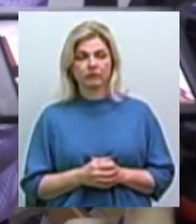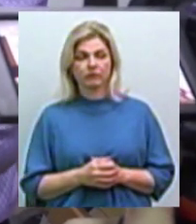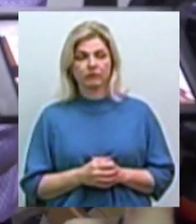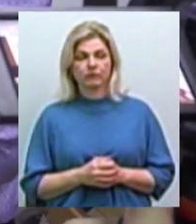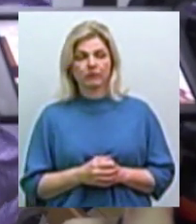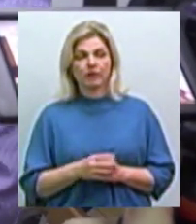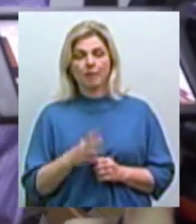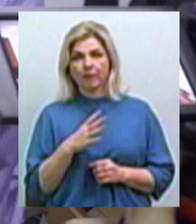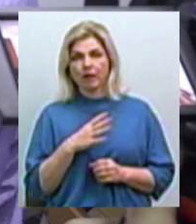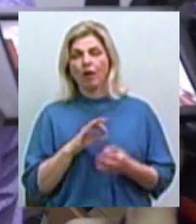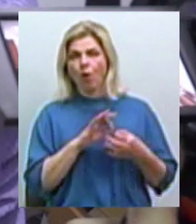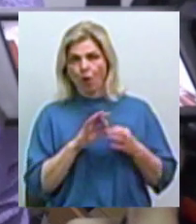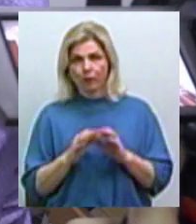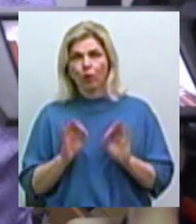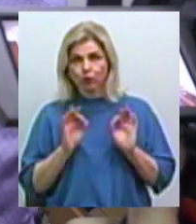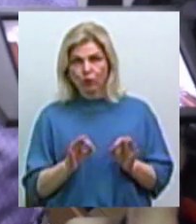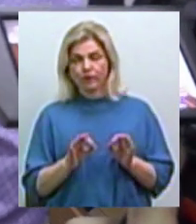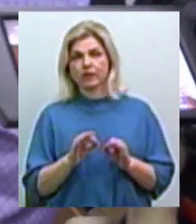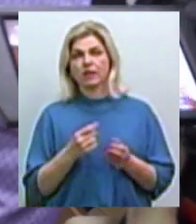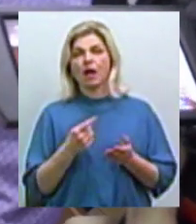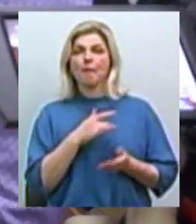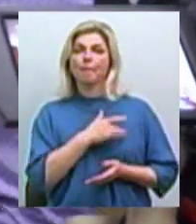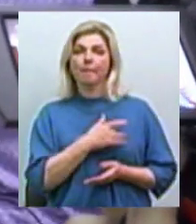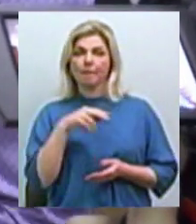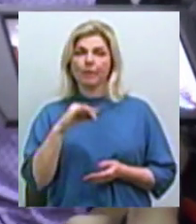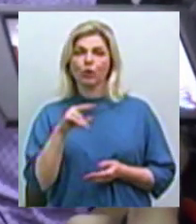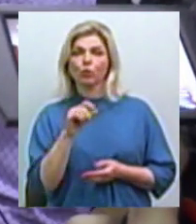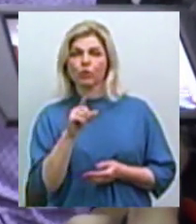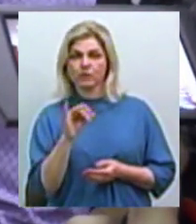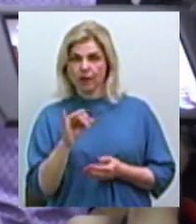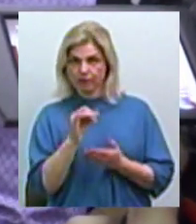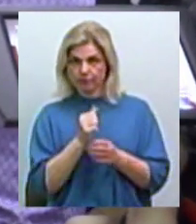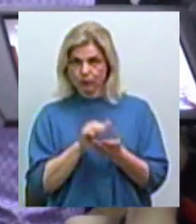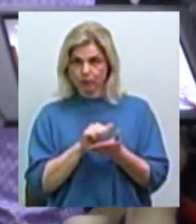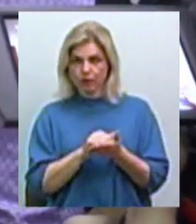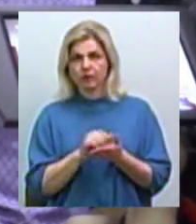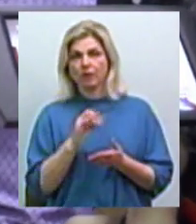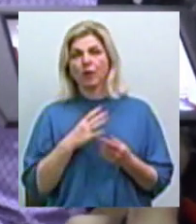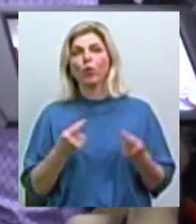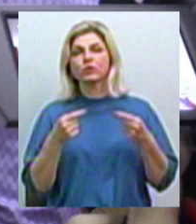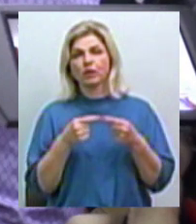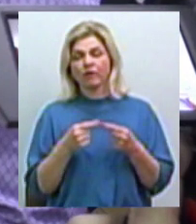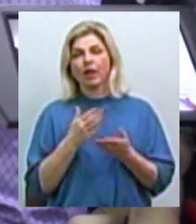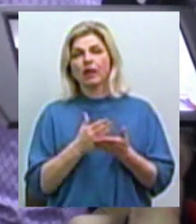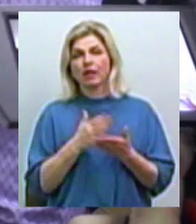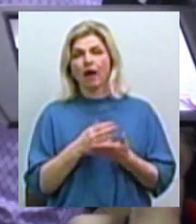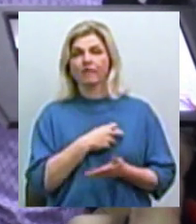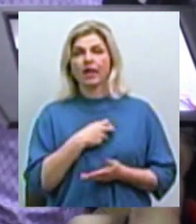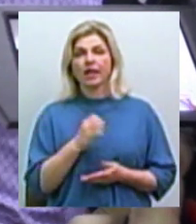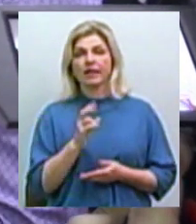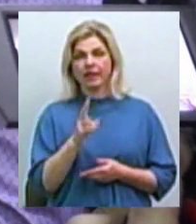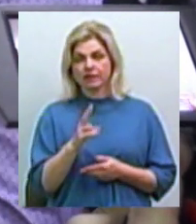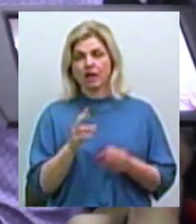обґрунтованість підозри, вагомі докази на її підтвердження, встановлено наявність ризиків, передбачених статтею 177